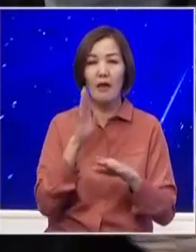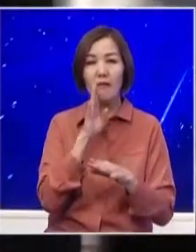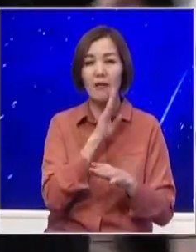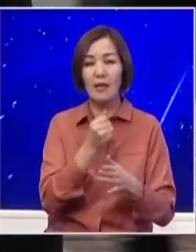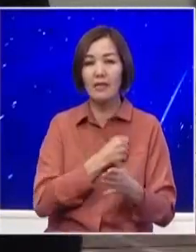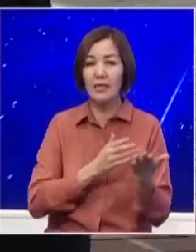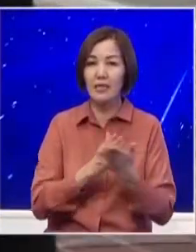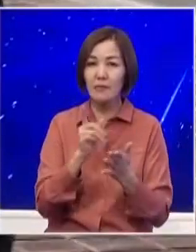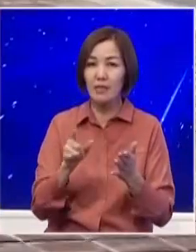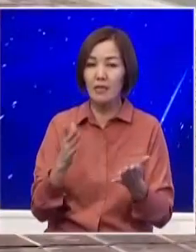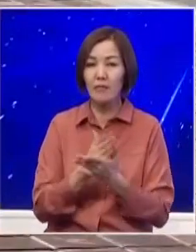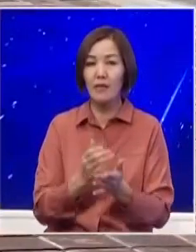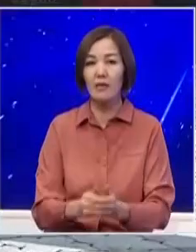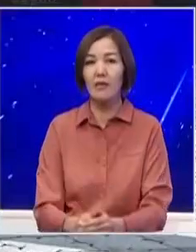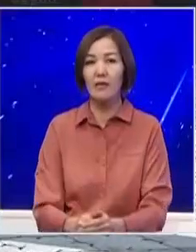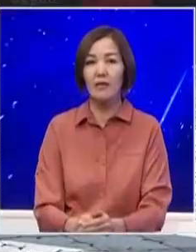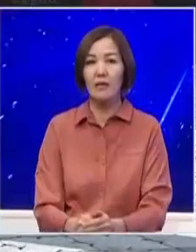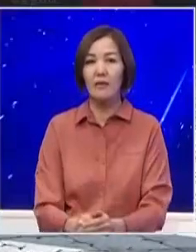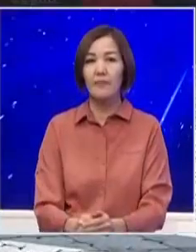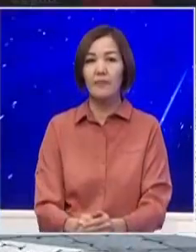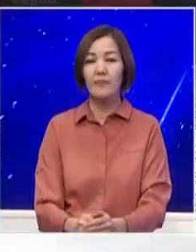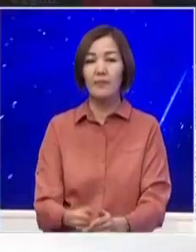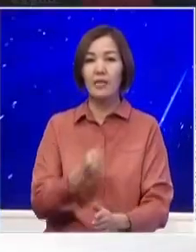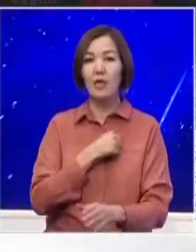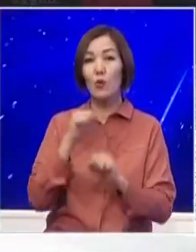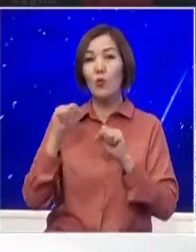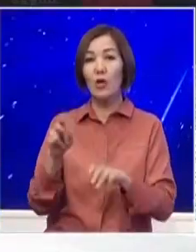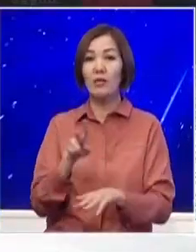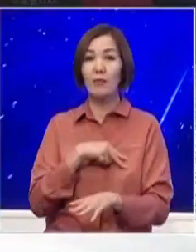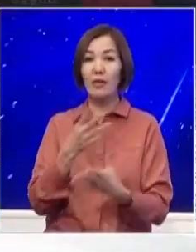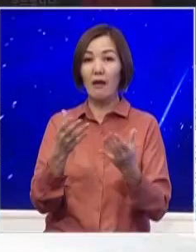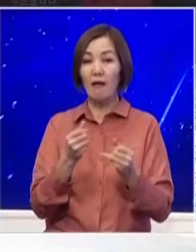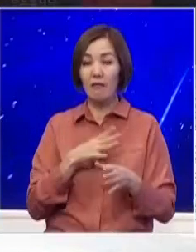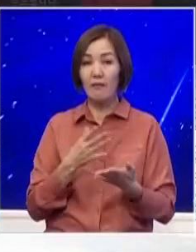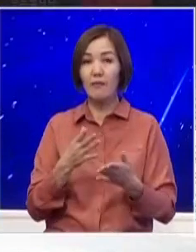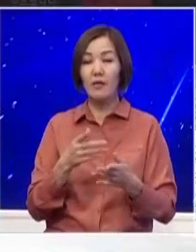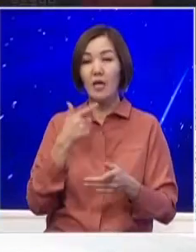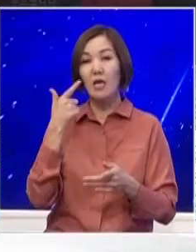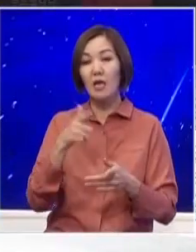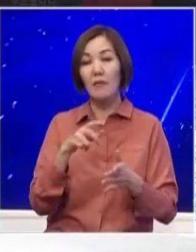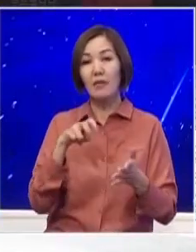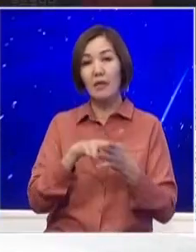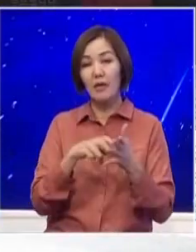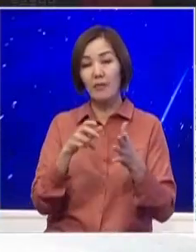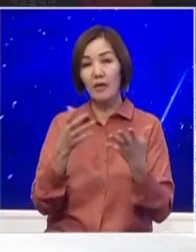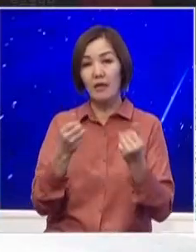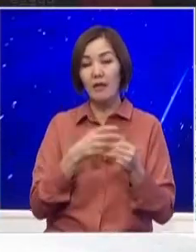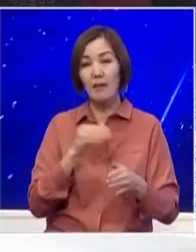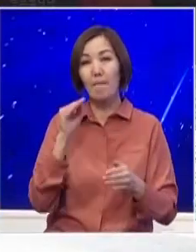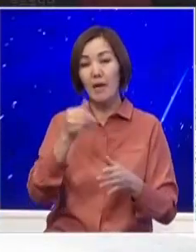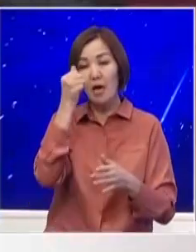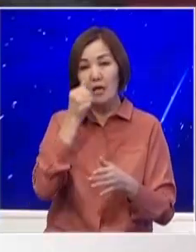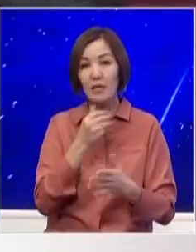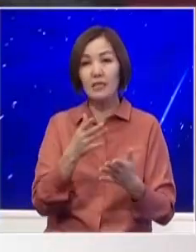әскери қызметкерлер бар. Ел қорғаны деген медаль алып отырмыз, грамота алып отырмыз. Бәріне мың алғыс,